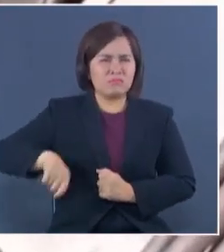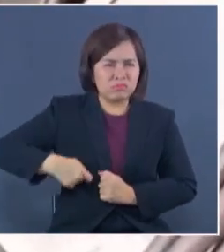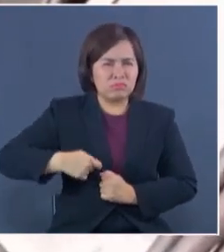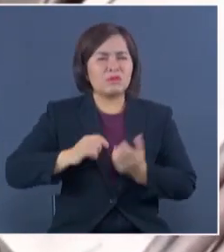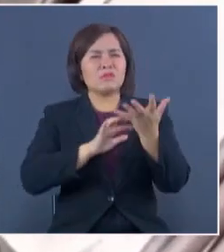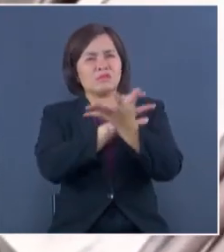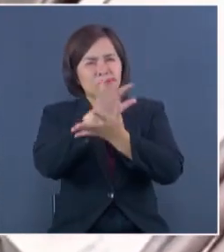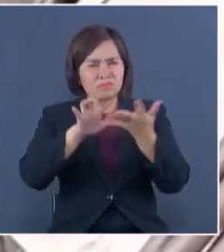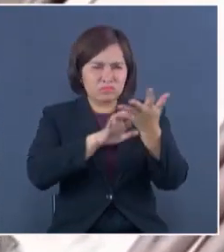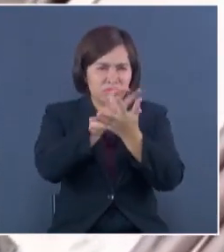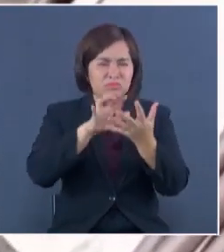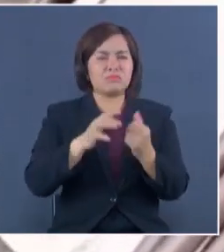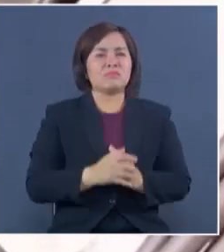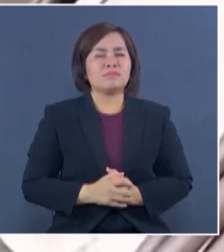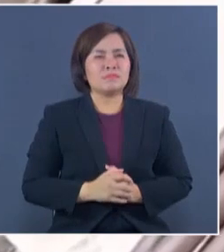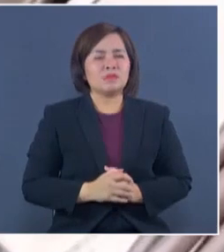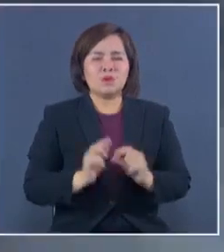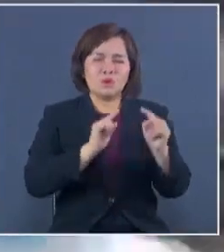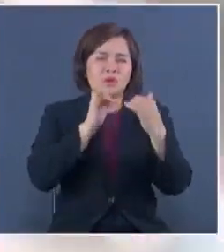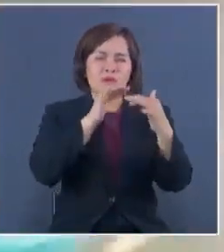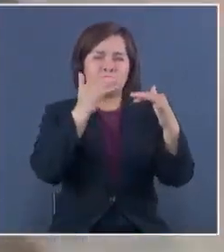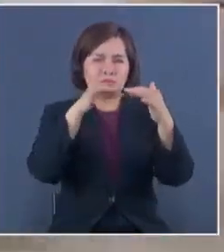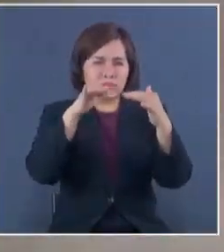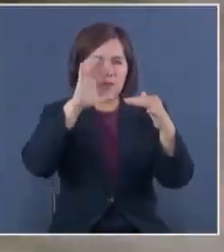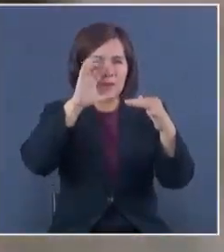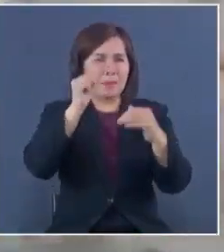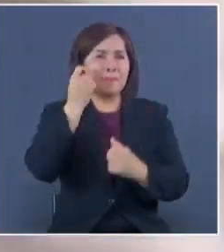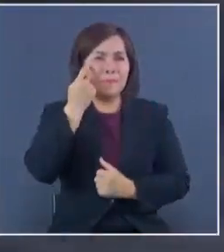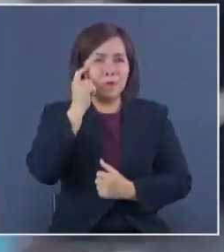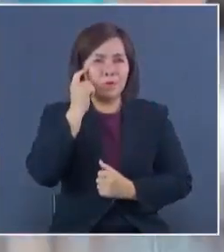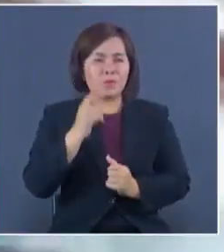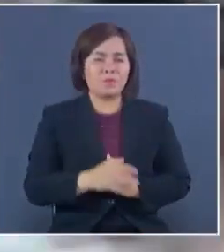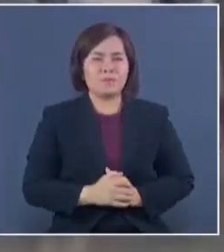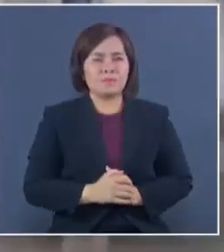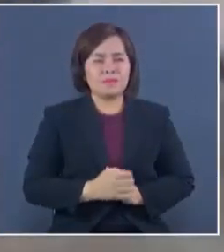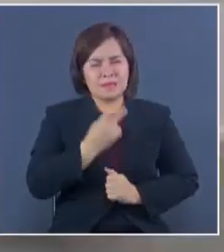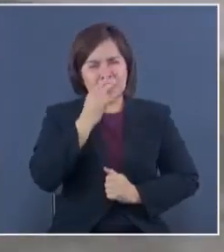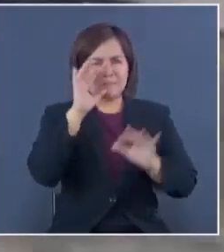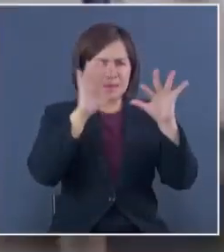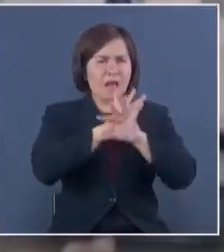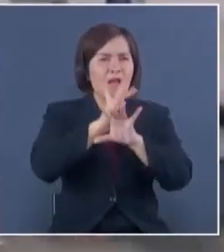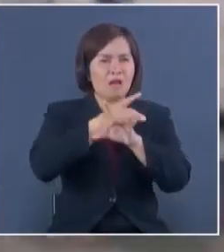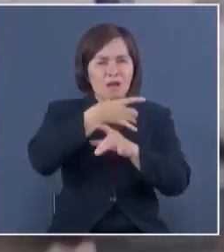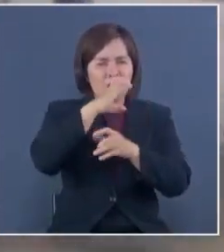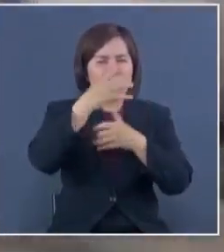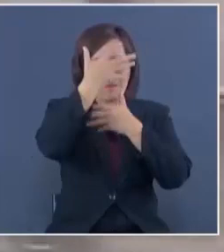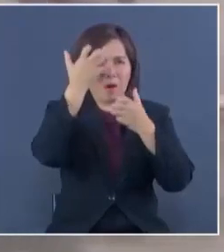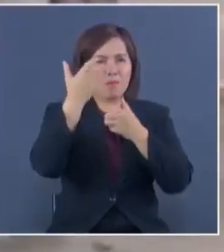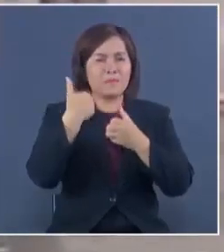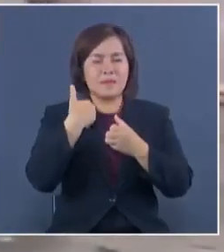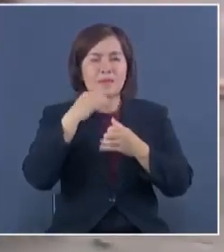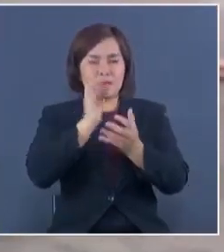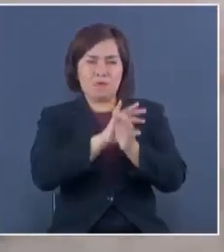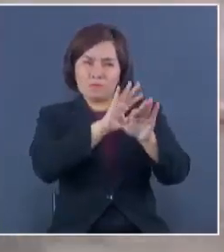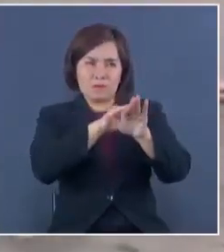าบ้างปะปนมั่วกันไปหมดพูดไม่รู้เรื่องจับใจความไม่ได้คล้ายกับคนเมาเหล้าจึงเชิญตัวไปสงบสติอ